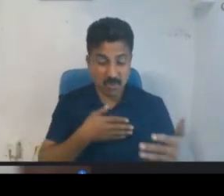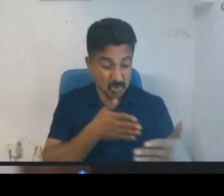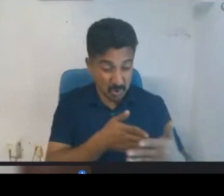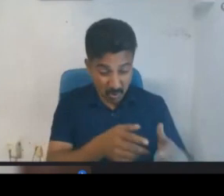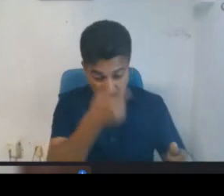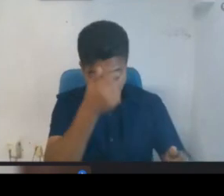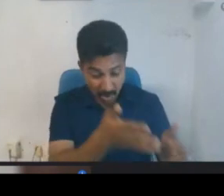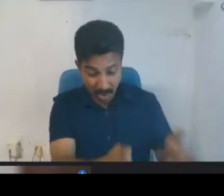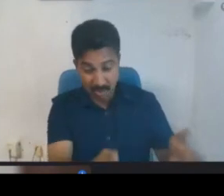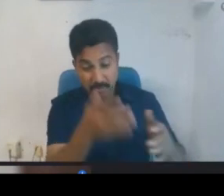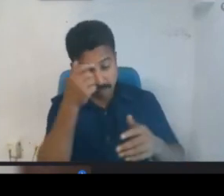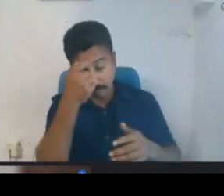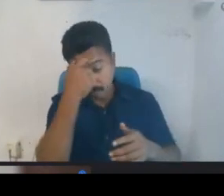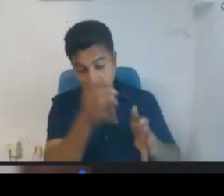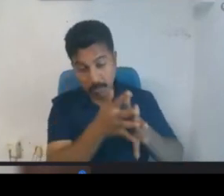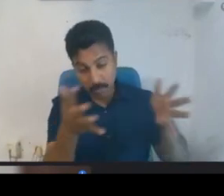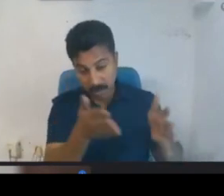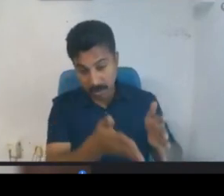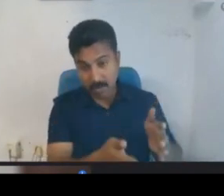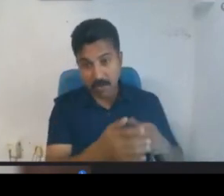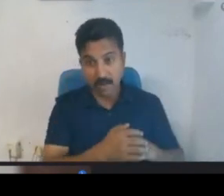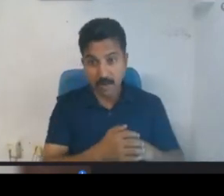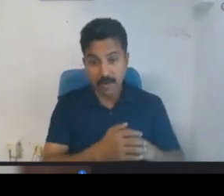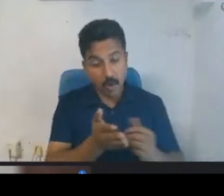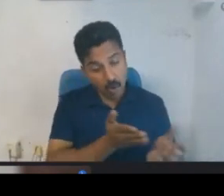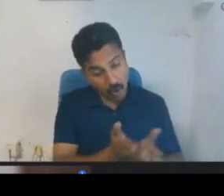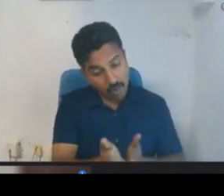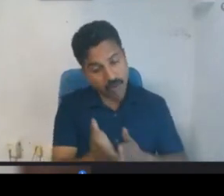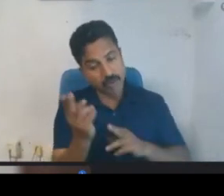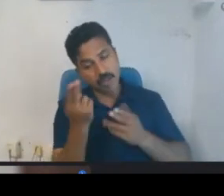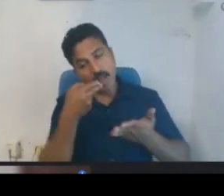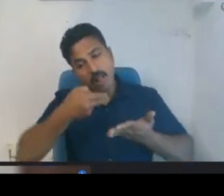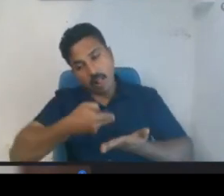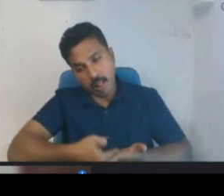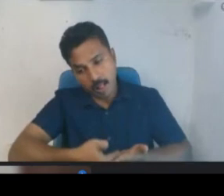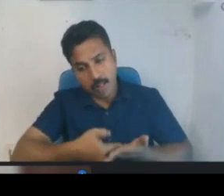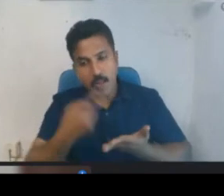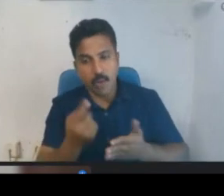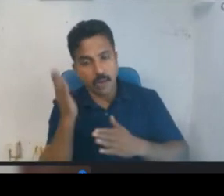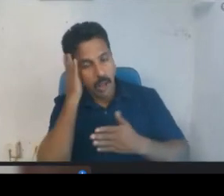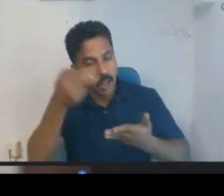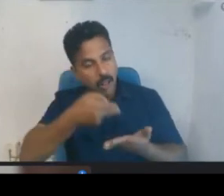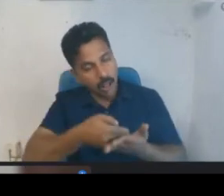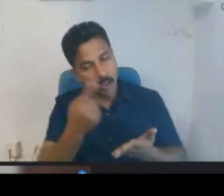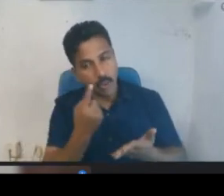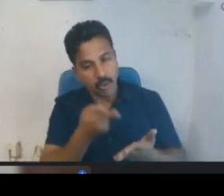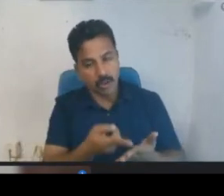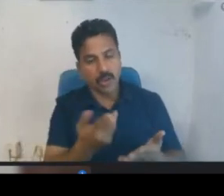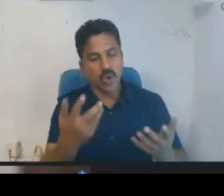ഒരു കുട്ടിയാണ്, ഇപ്പം എപ്പോഴും കിടക്കുക മാത്രമാണ് ആ കുട്ടി ചെയ്യുന്നത്, അല്ലെങ്കിൽ കുട്ടിക്ക്